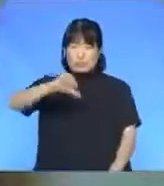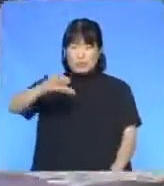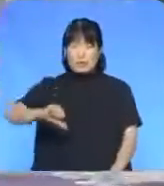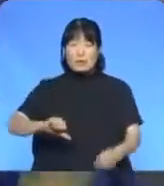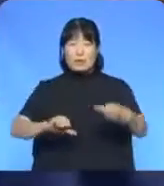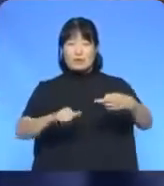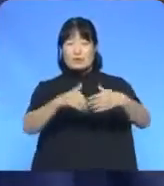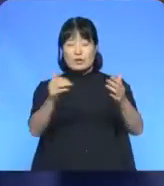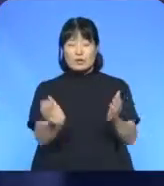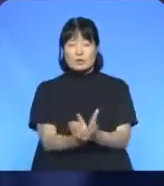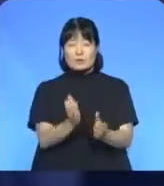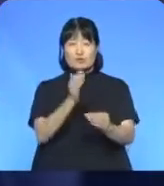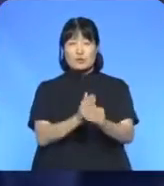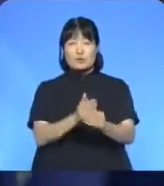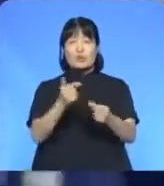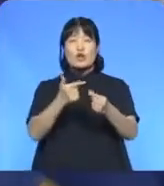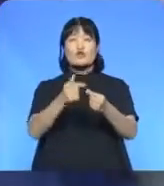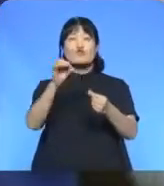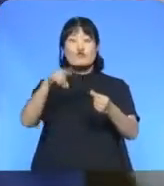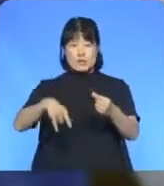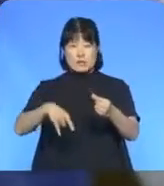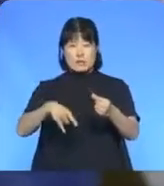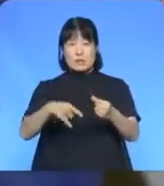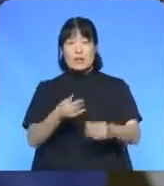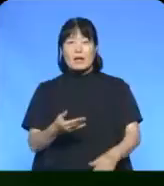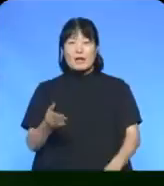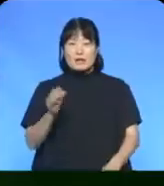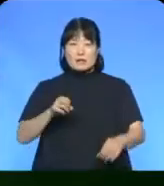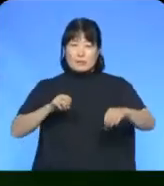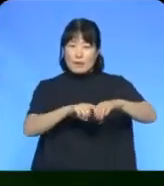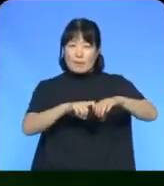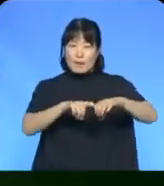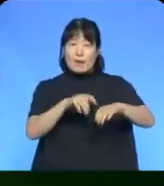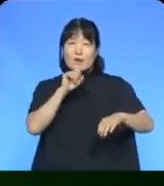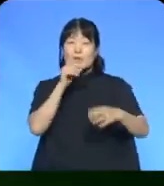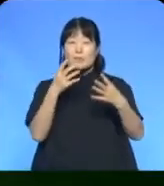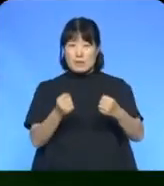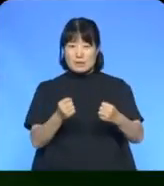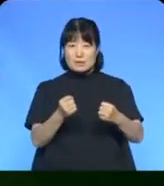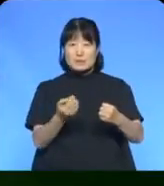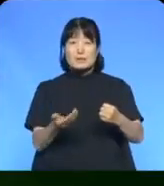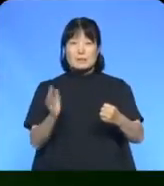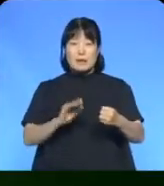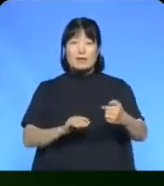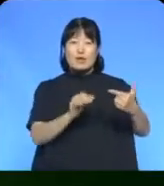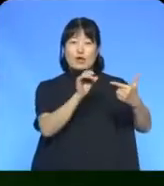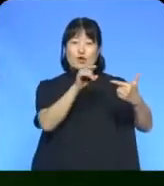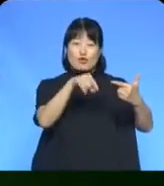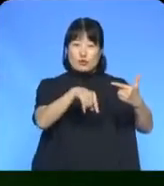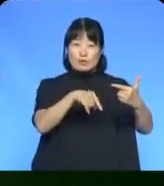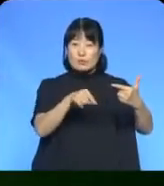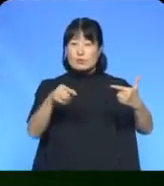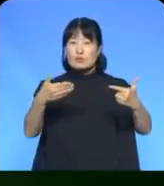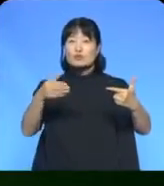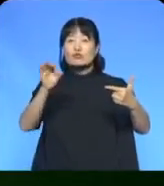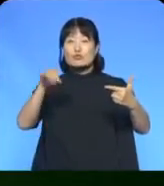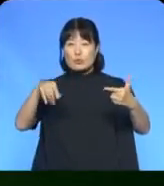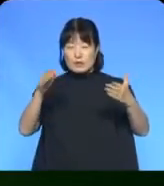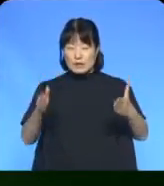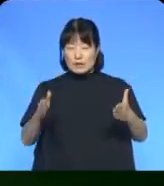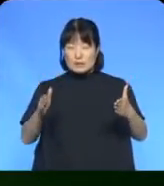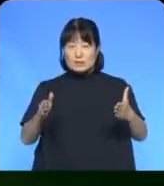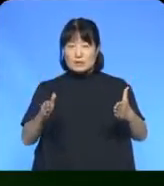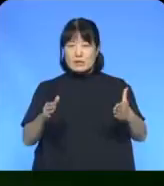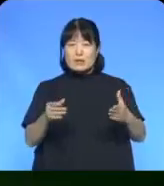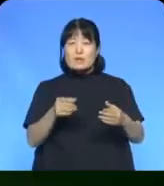12개 팀 가운데 6위로 떨어졌습니다. 다득점에서 강원FC가 앞섰을 뿐 리그 6위부터 9위까지 4팀의 승점이